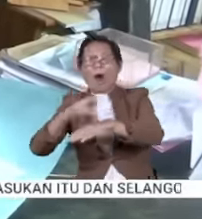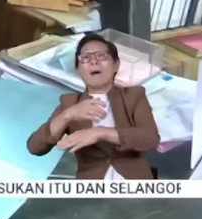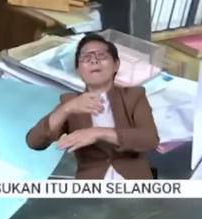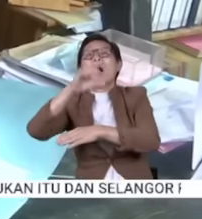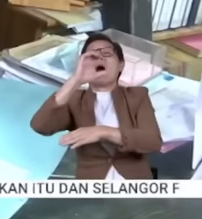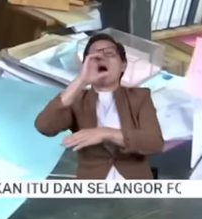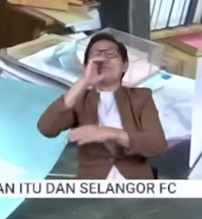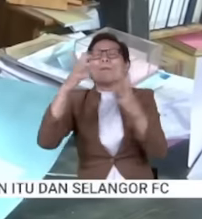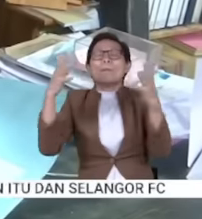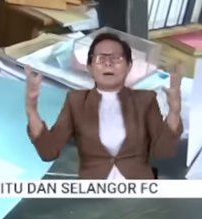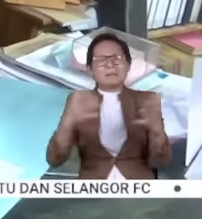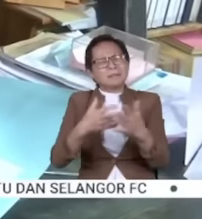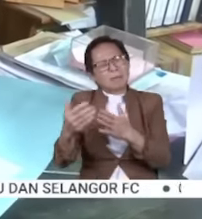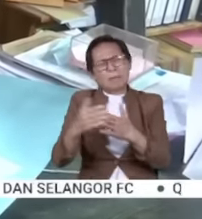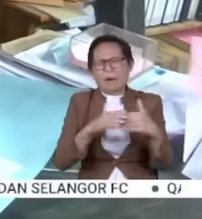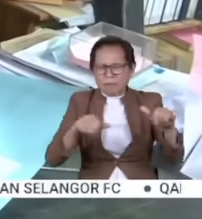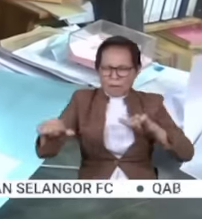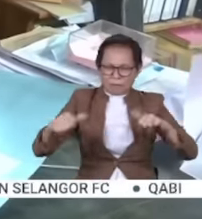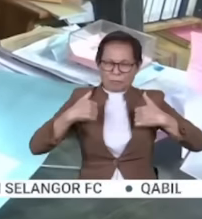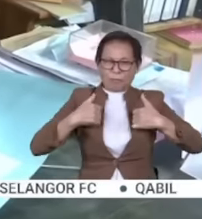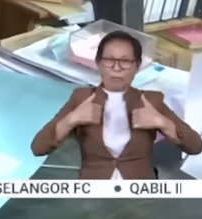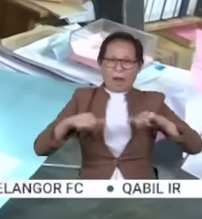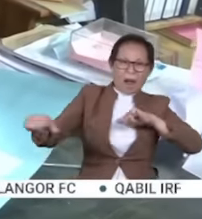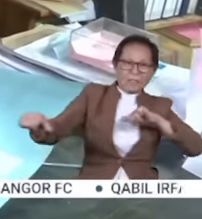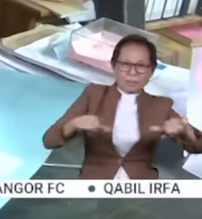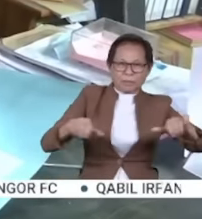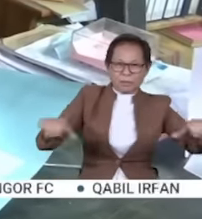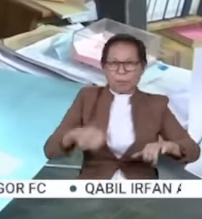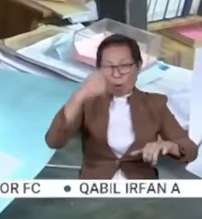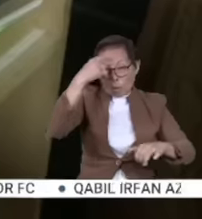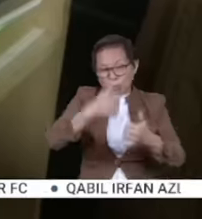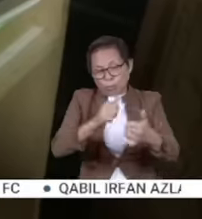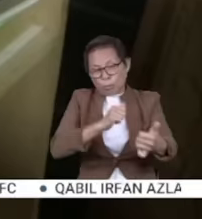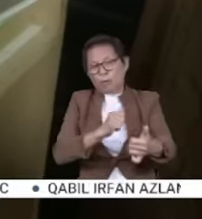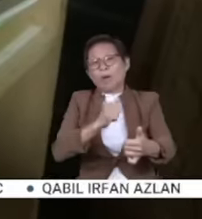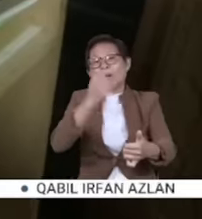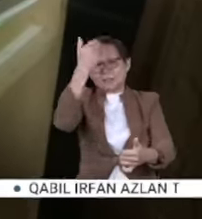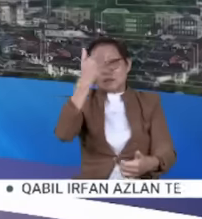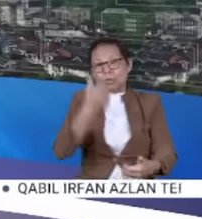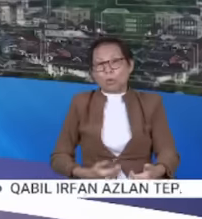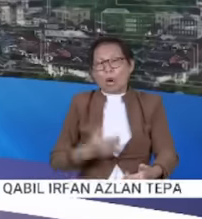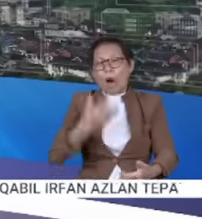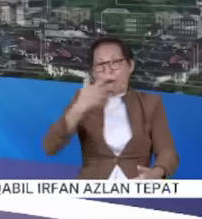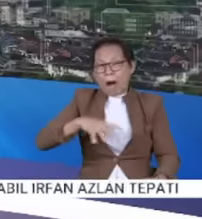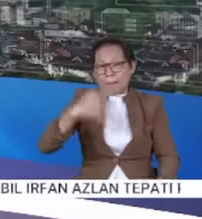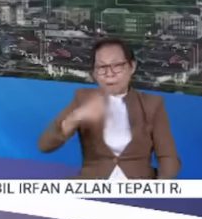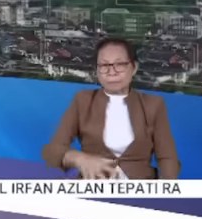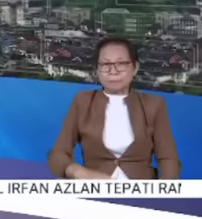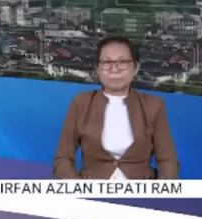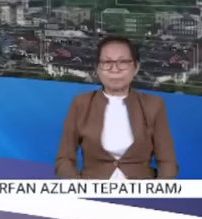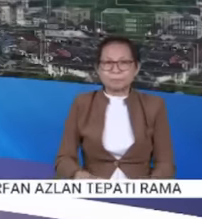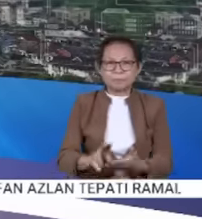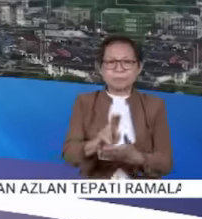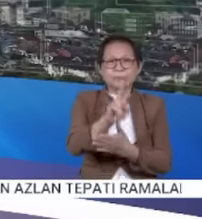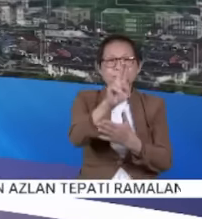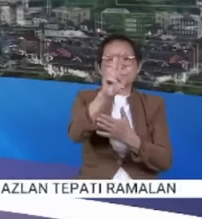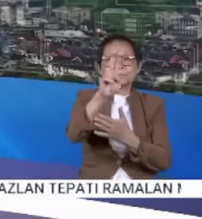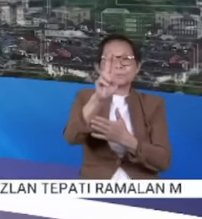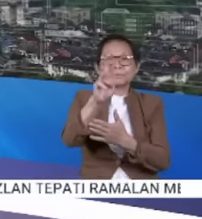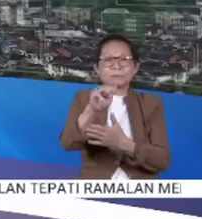tanpa menggiring tahap activity fisika yang dilakukan bagi mengelak stroke haba University